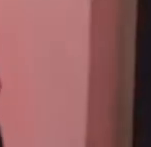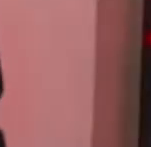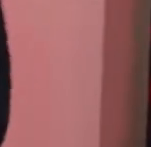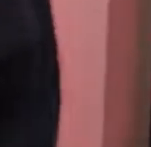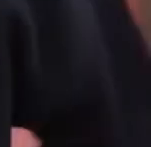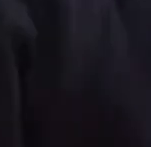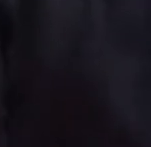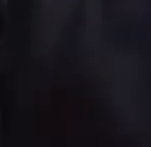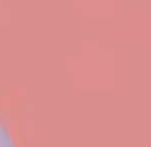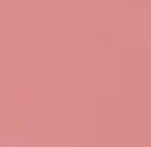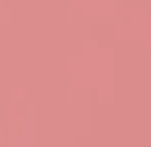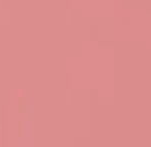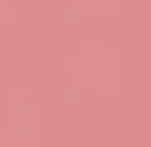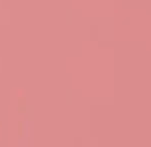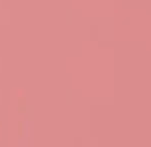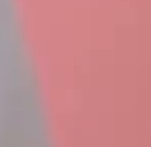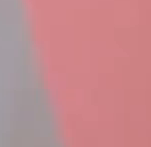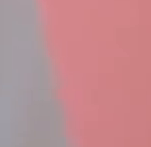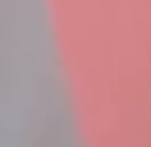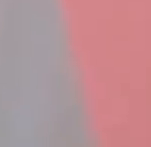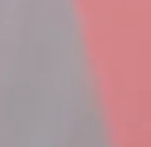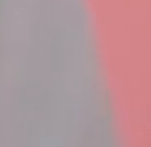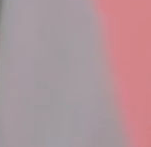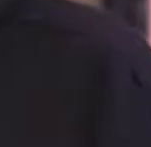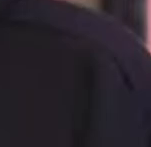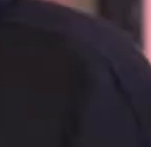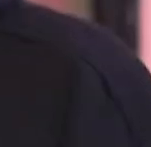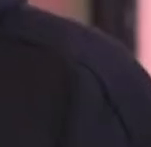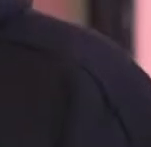Pagi, Pak. Stop. Siapa kamu?